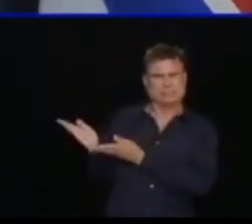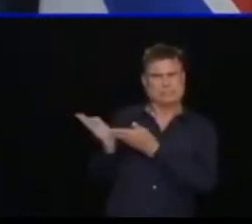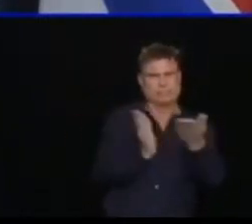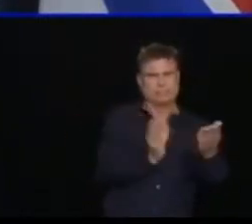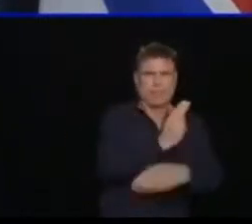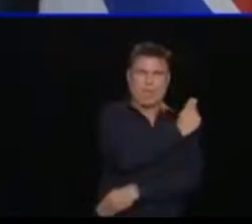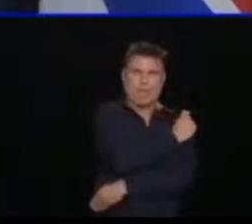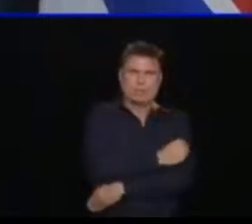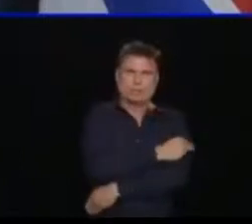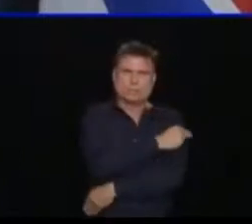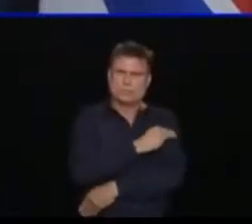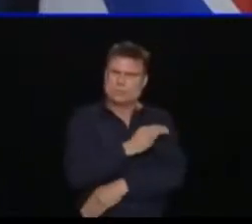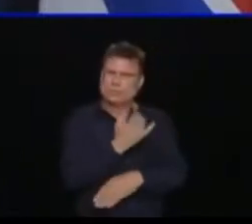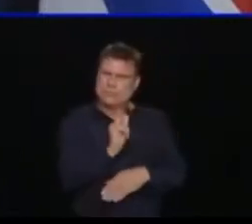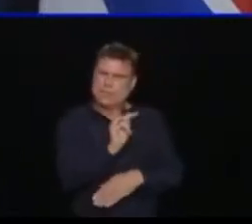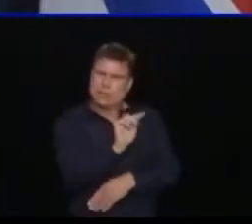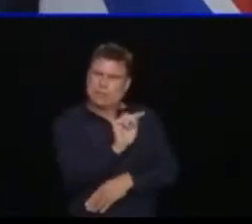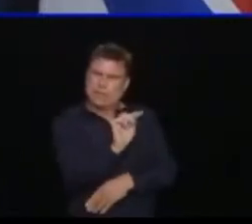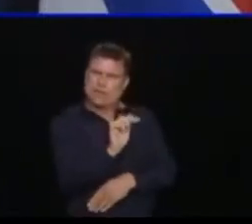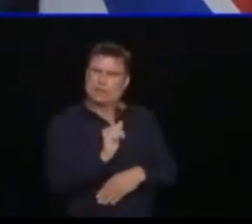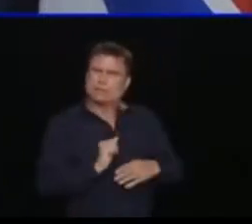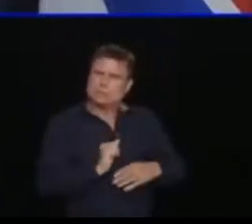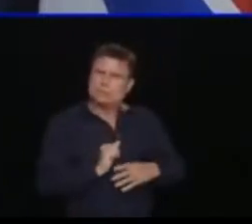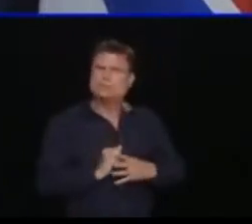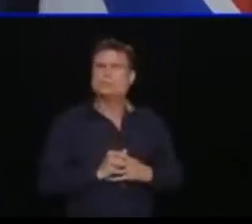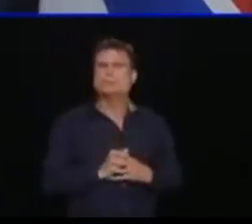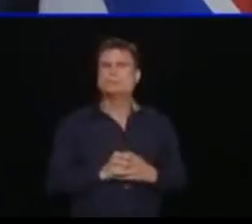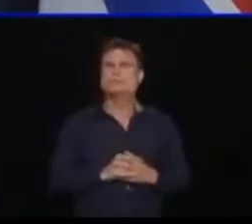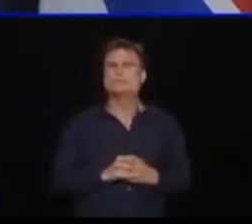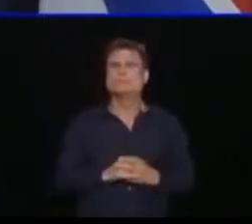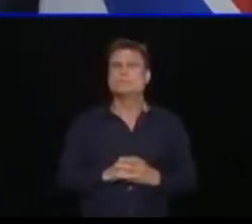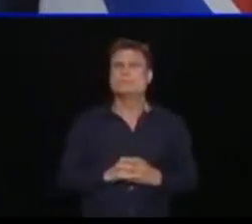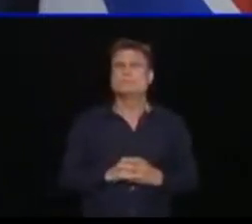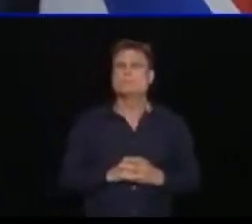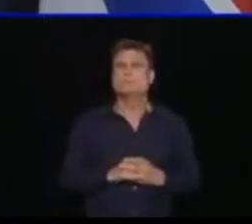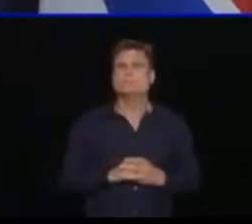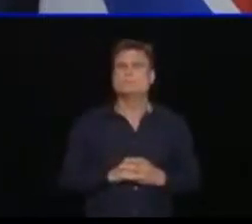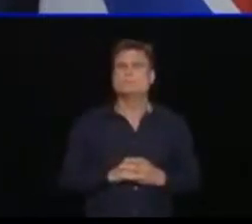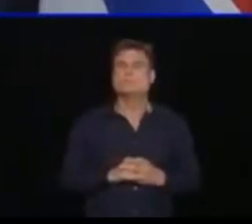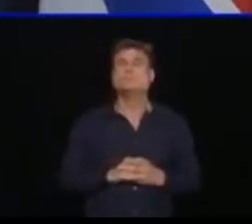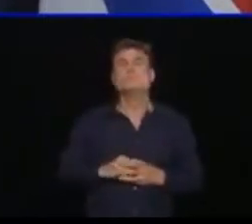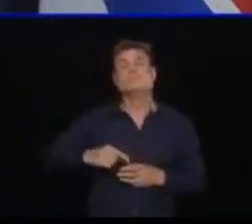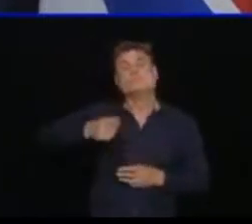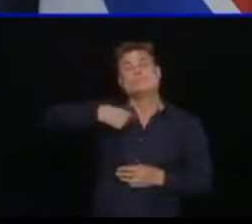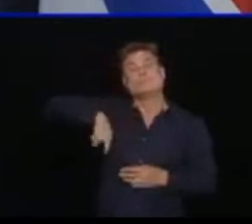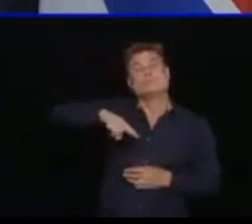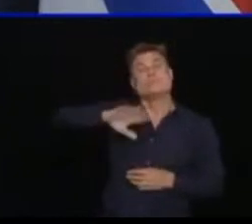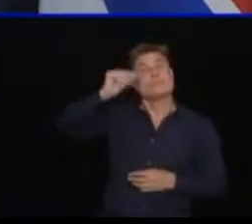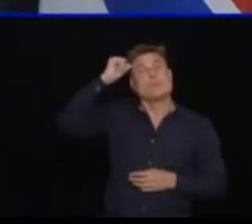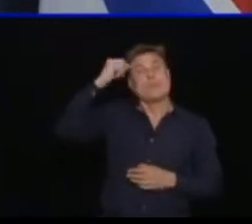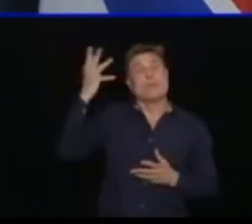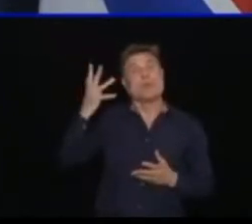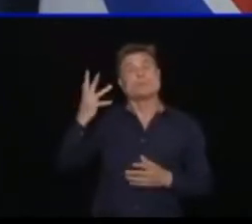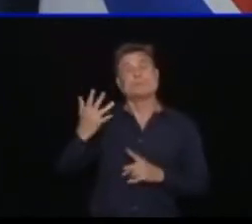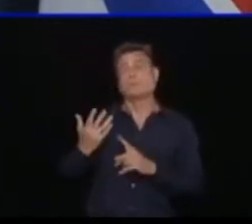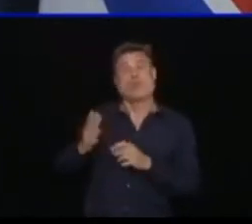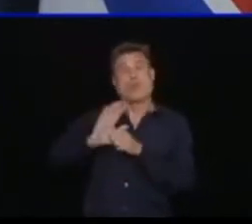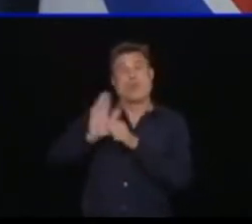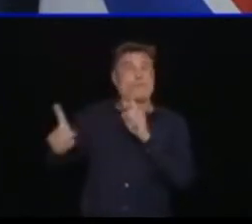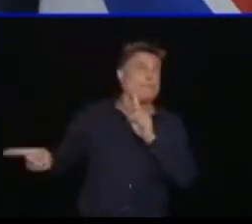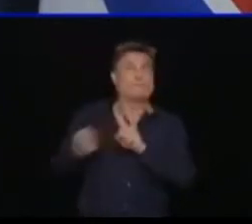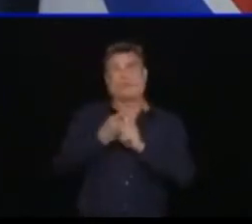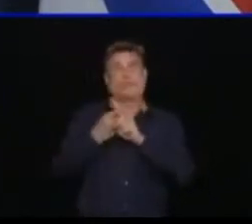Vancouver Coastal Health in the early days of the pandemic was the center of cases. 那么他也是说到了延安卫生局疫情开始的时候，他们是中